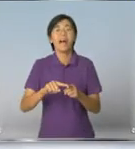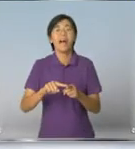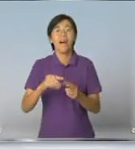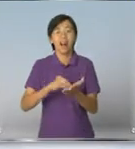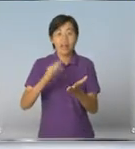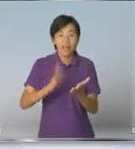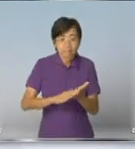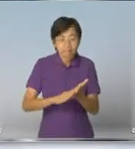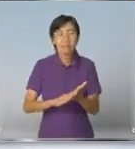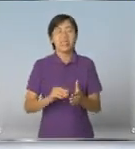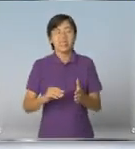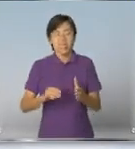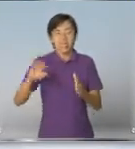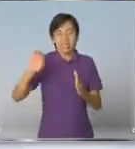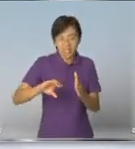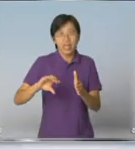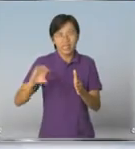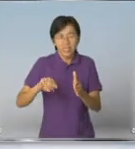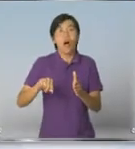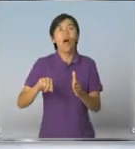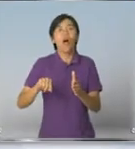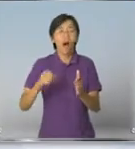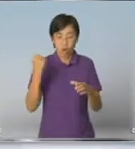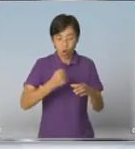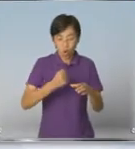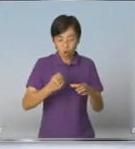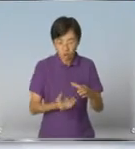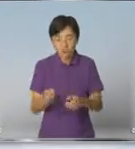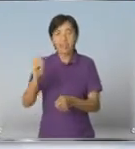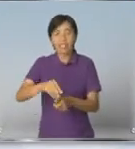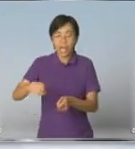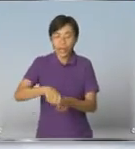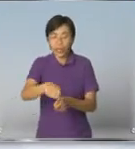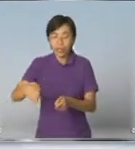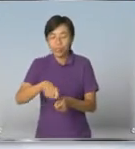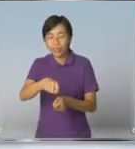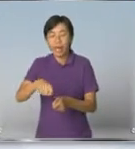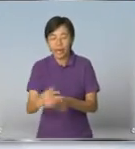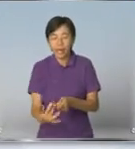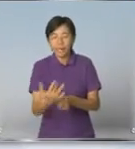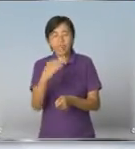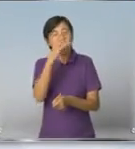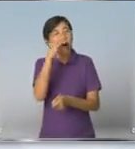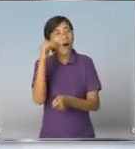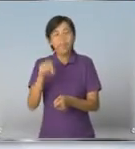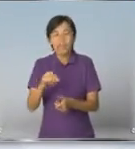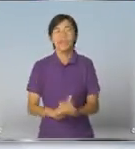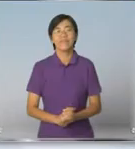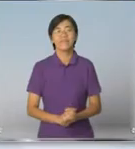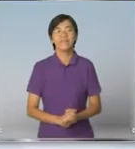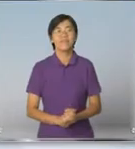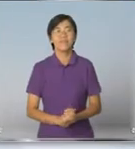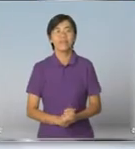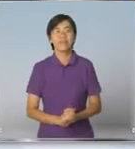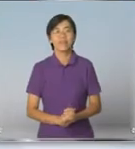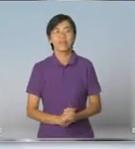ทีเดียว นะคะตรงนี้ก็คือผัดแล้วให้เกิดกลิ่นหอมจากน้ำมันหอมระเหยที่อยู่ในรากผักชีกระเทียมพริกไทยทั้งหลายแห